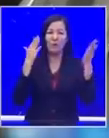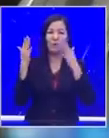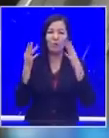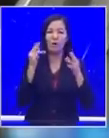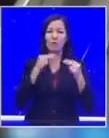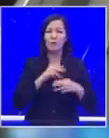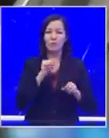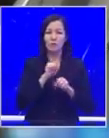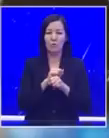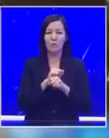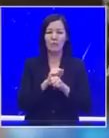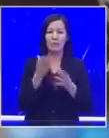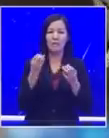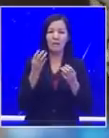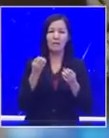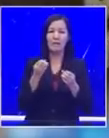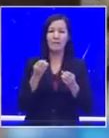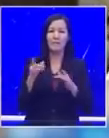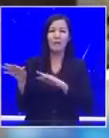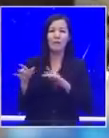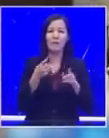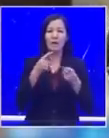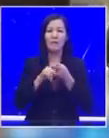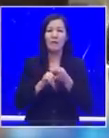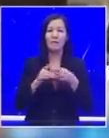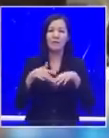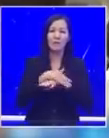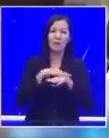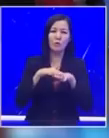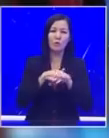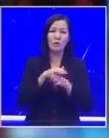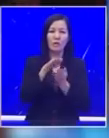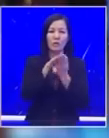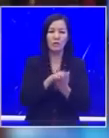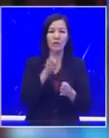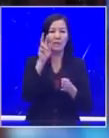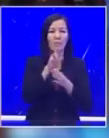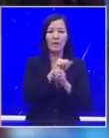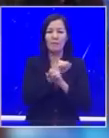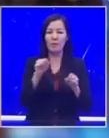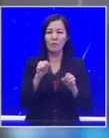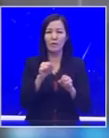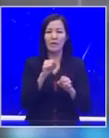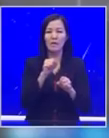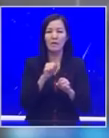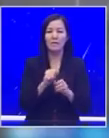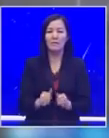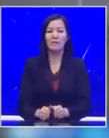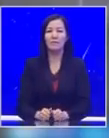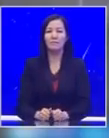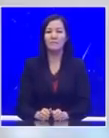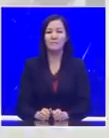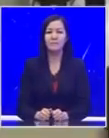жұмысын тоқтатады. Бұған қоса аталған шараға байланысты тұрғындарға зиратқа бармауға кеңес беріліп жатыр.